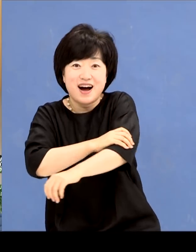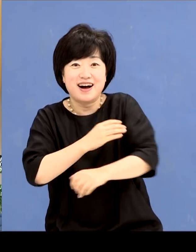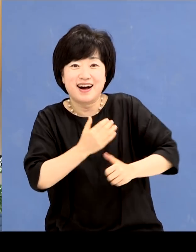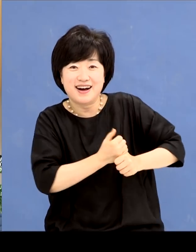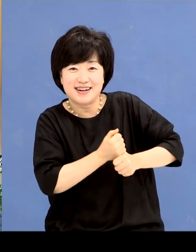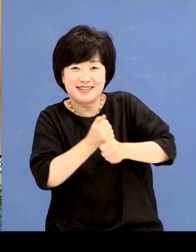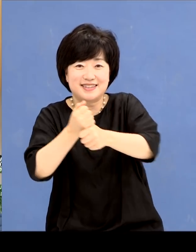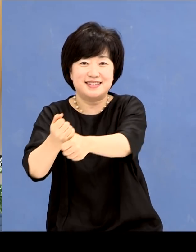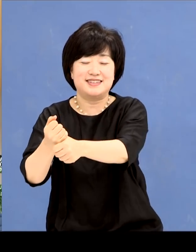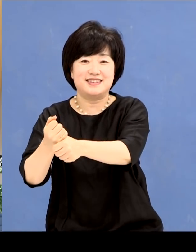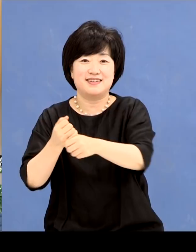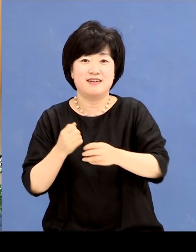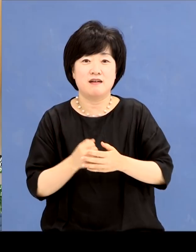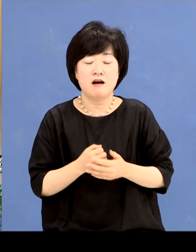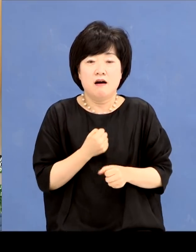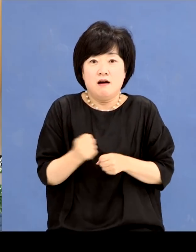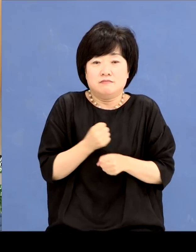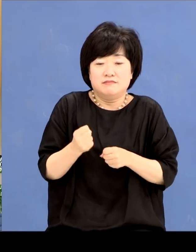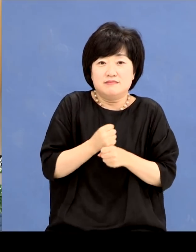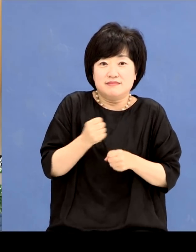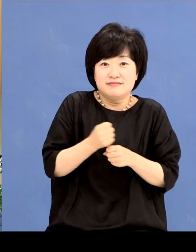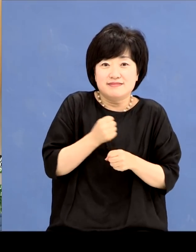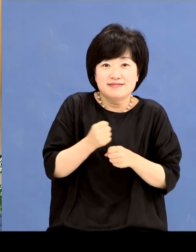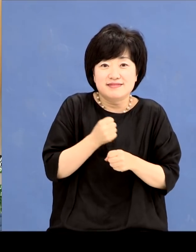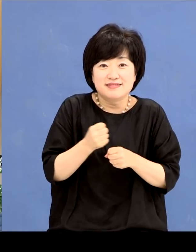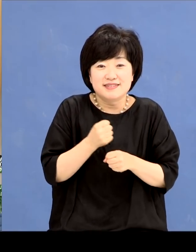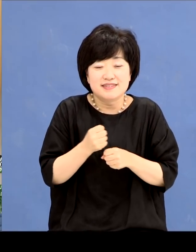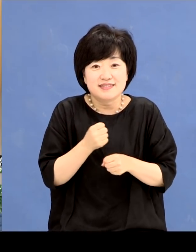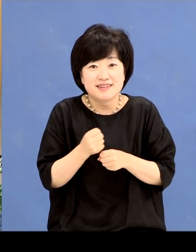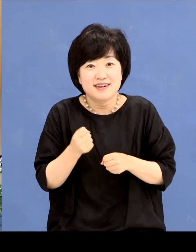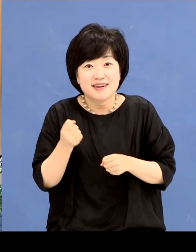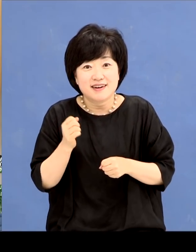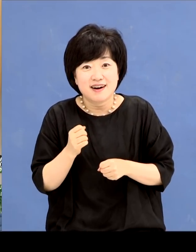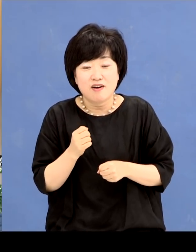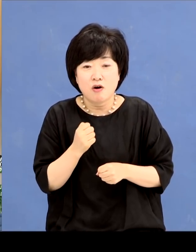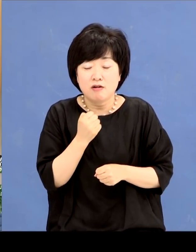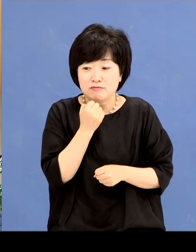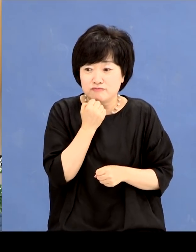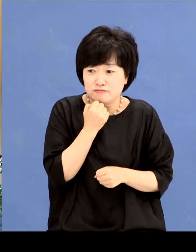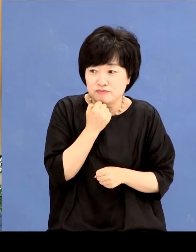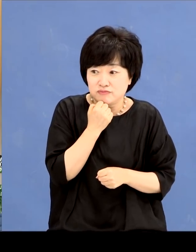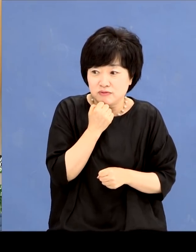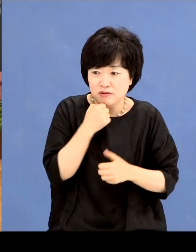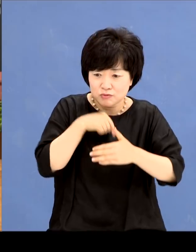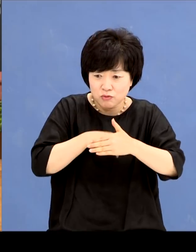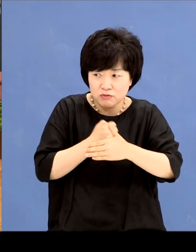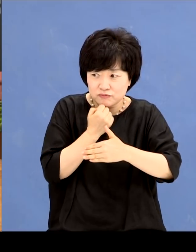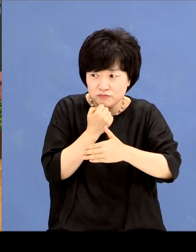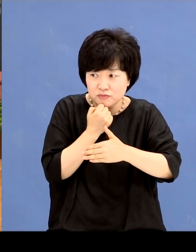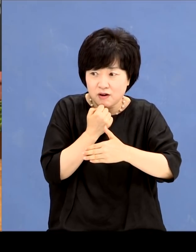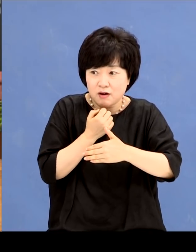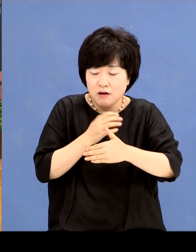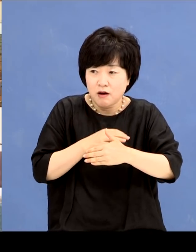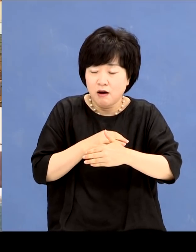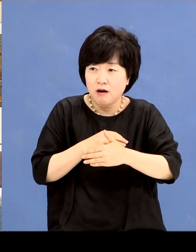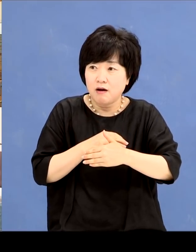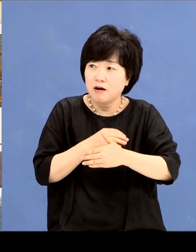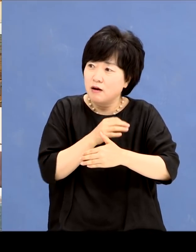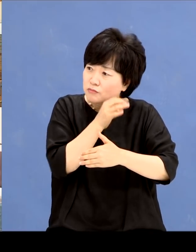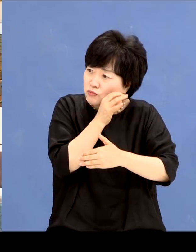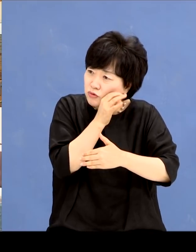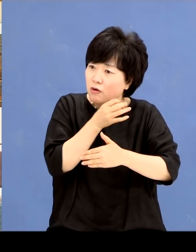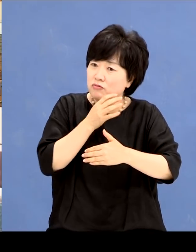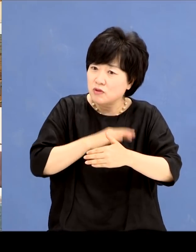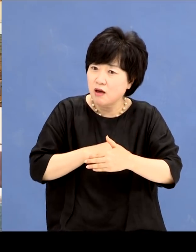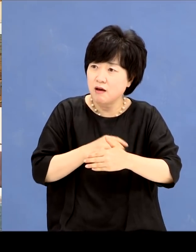보고 있잖아요. 네네네. 되게 당황하셨겠네요. 네. 너무 당황스러웠지만 너무 웃기게 이게 싫지는 않더라고요. 네. 근데 이 상황은